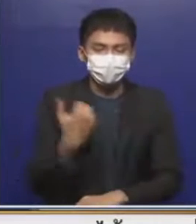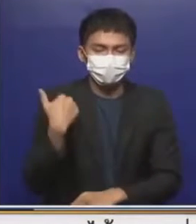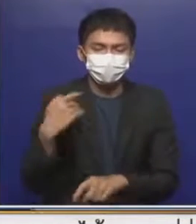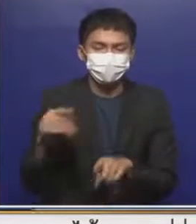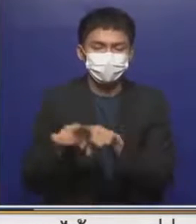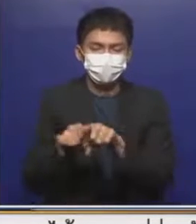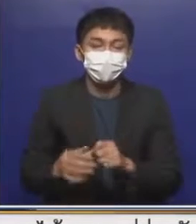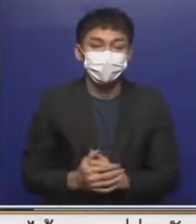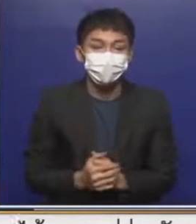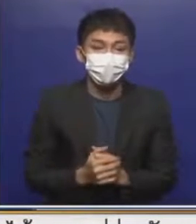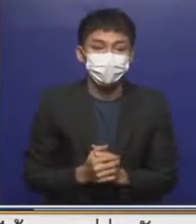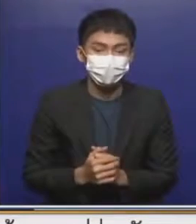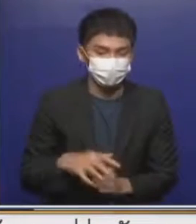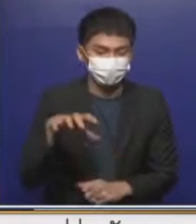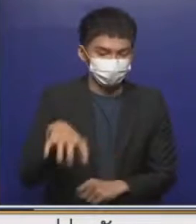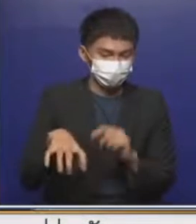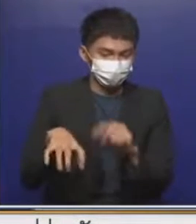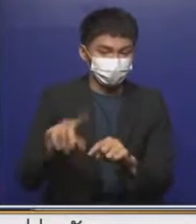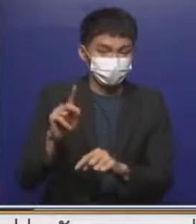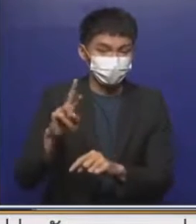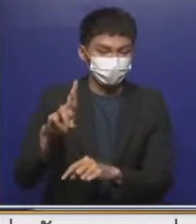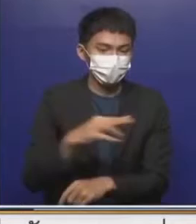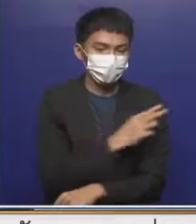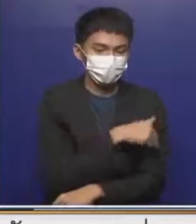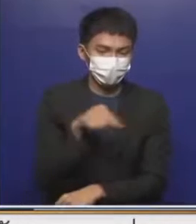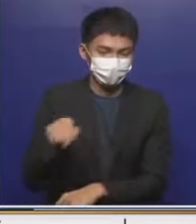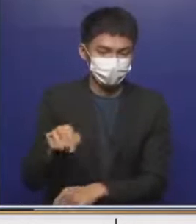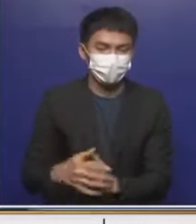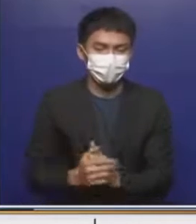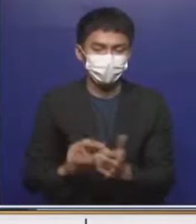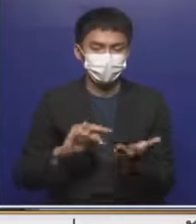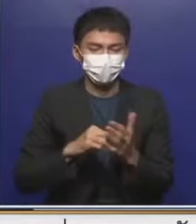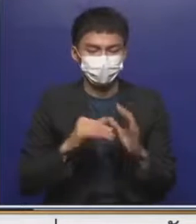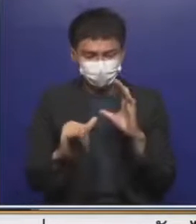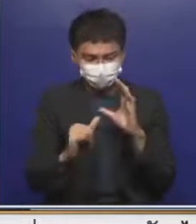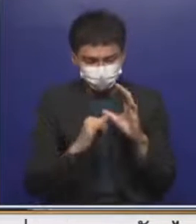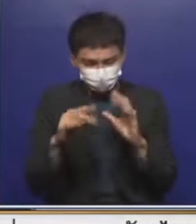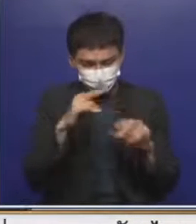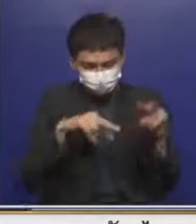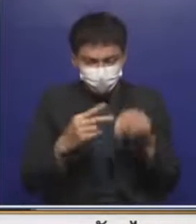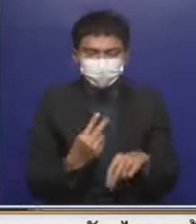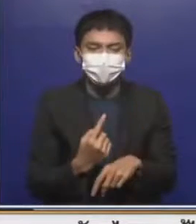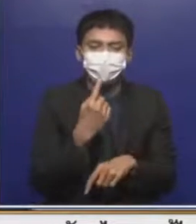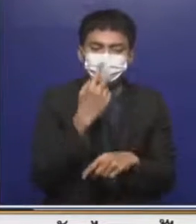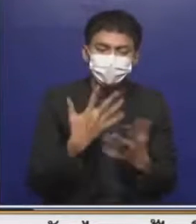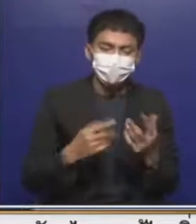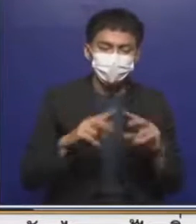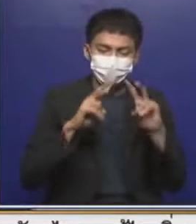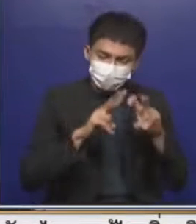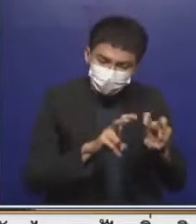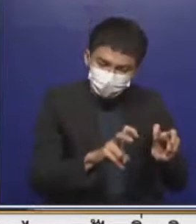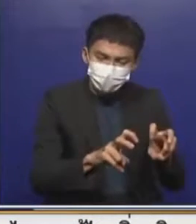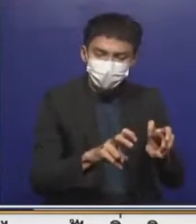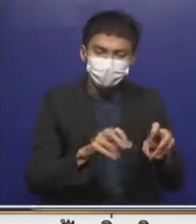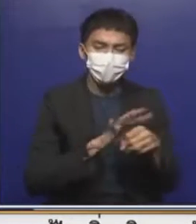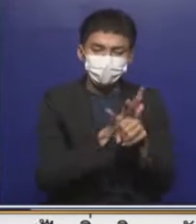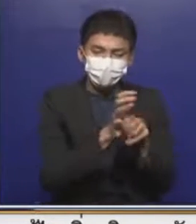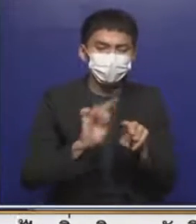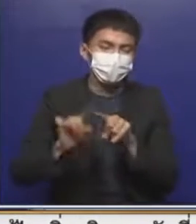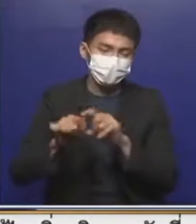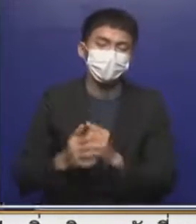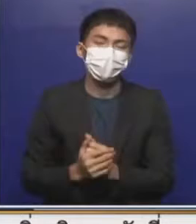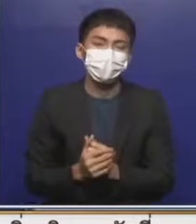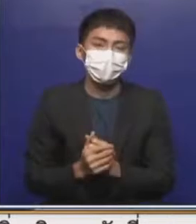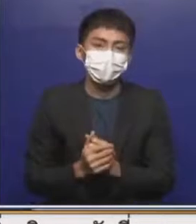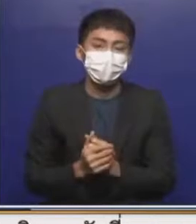เราทคนรู้ว่ตรวมนี้ลบหน้าที่ในการตรวจทางห้ปดบัการเพื่อตรวจคดกอง ตรวจเชิงลก ตรจวนิชัยการติดเชือโควิดรัฐบา